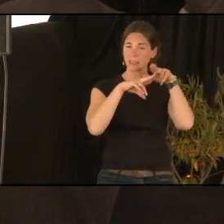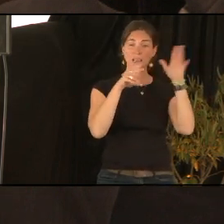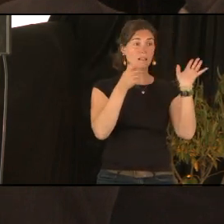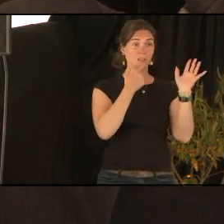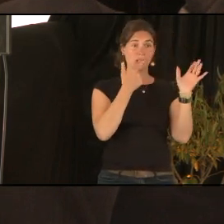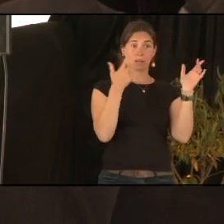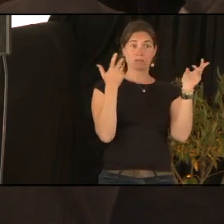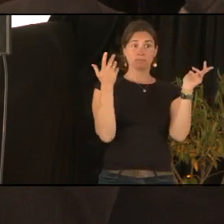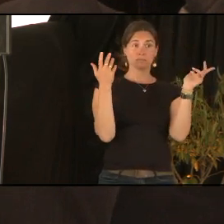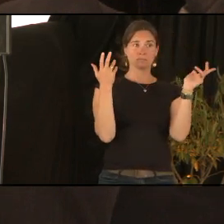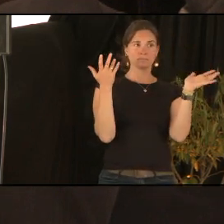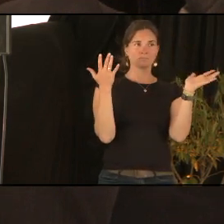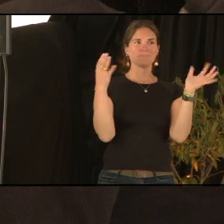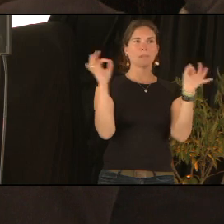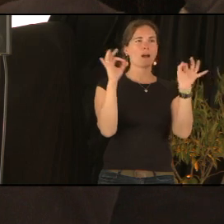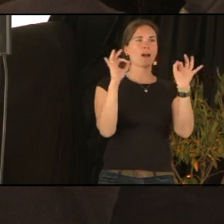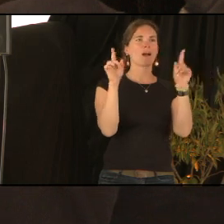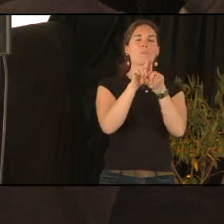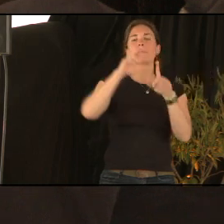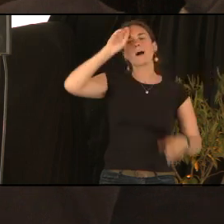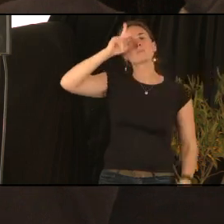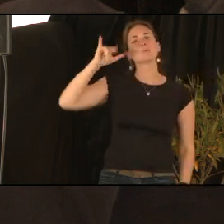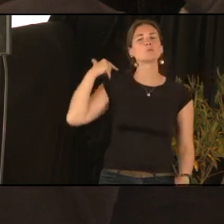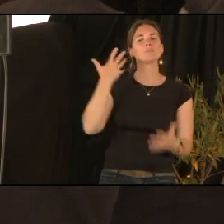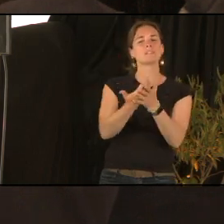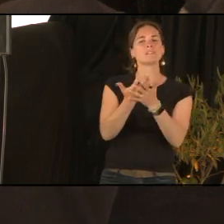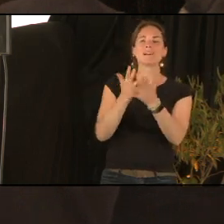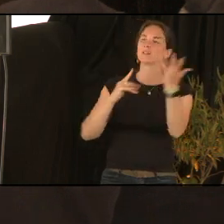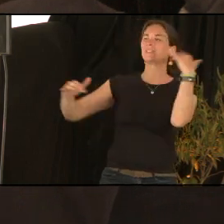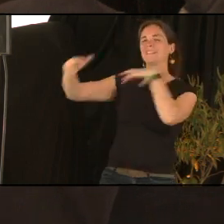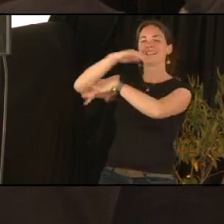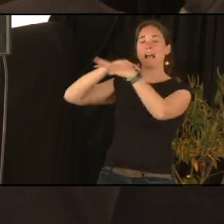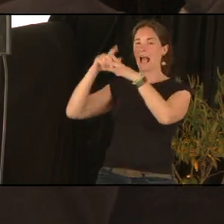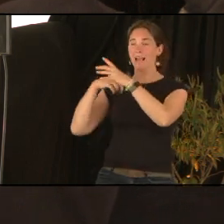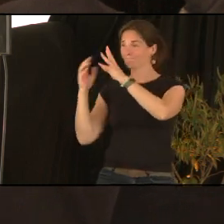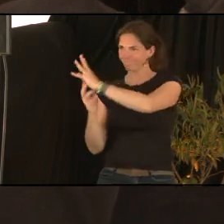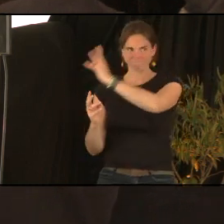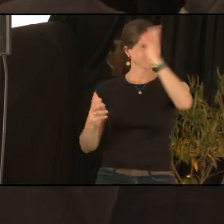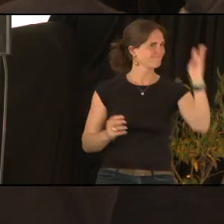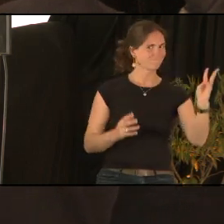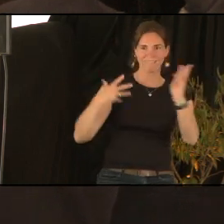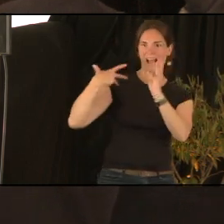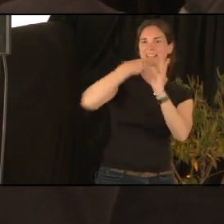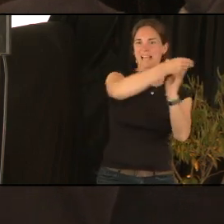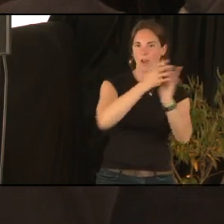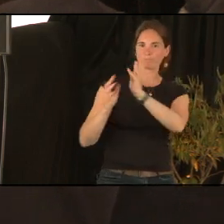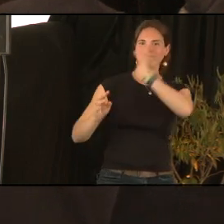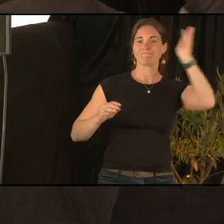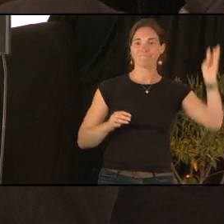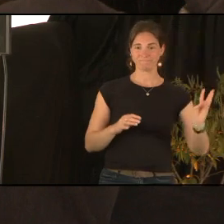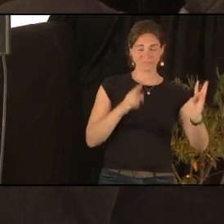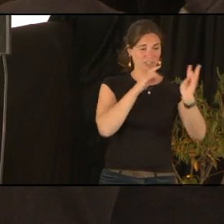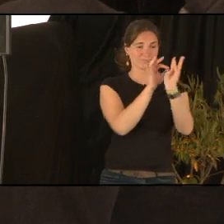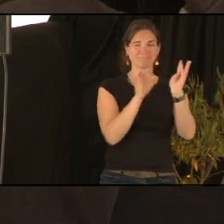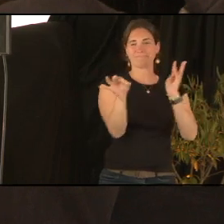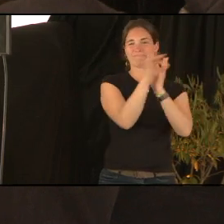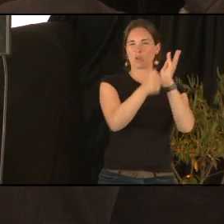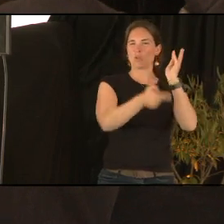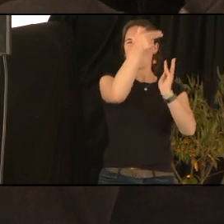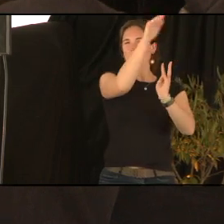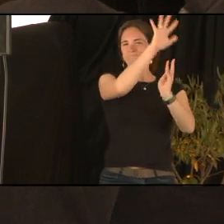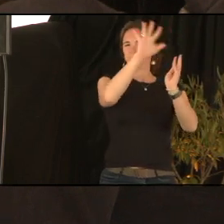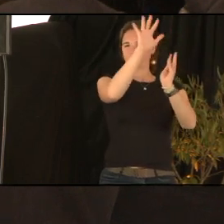d'avoir recours à tout ce qui habituellement fait société. Donc cette presqu'île arctique m'a paru un